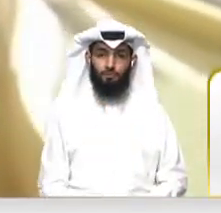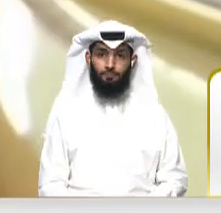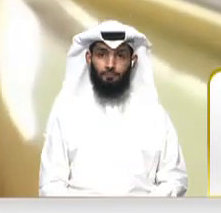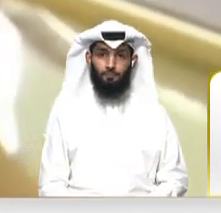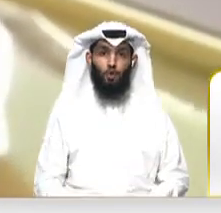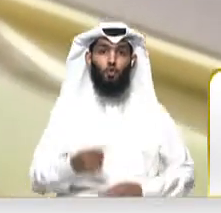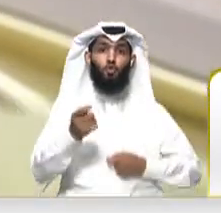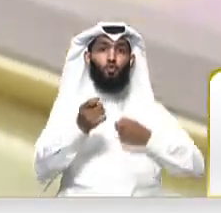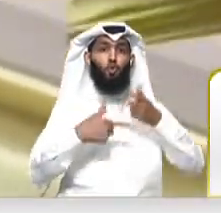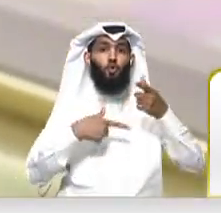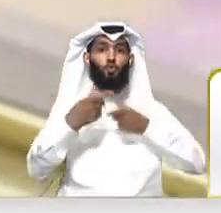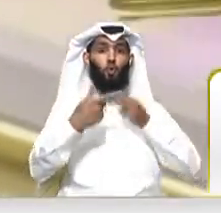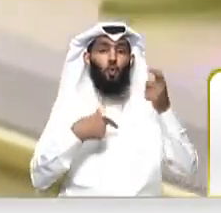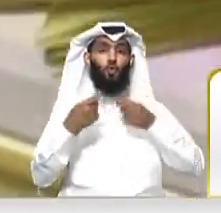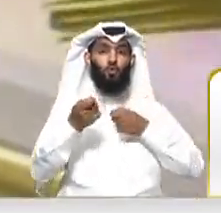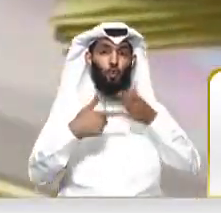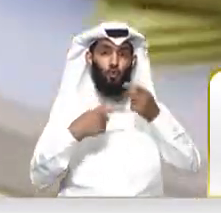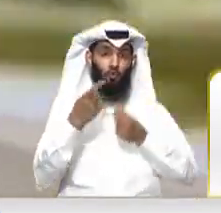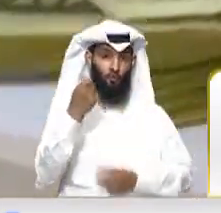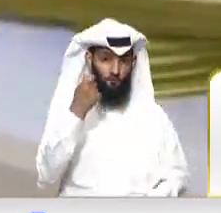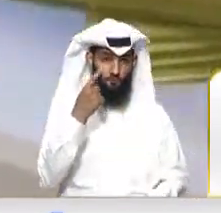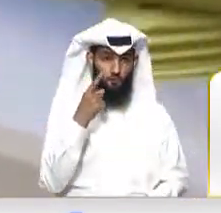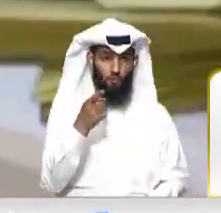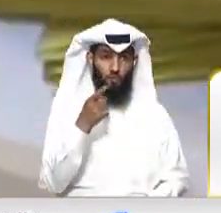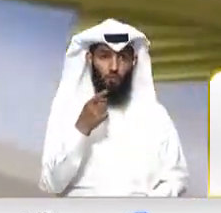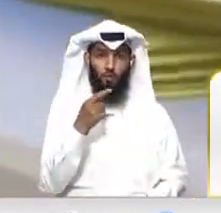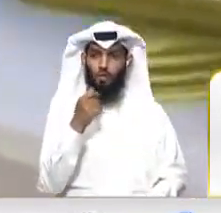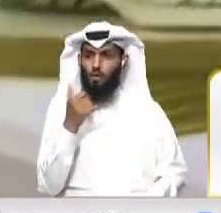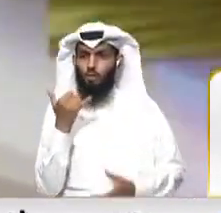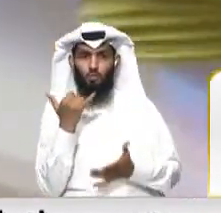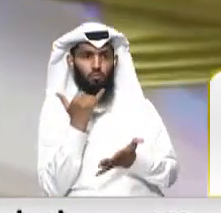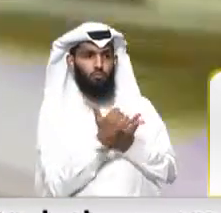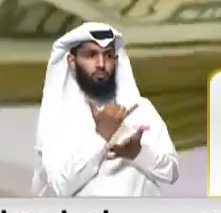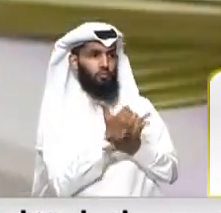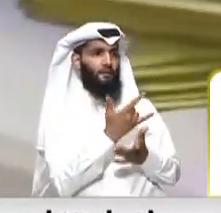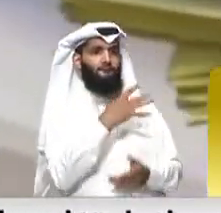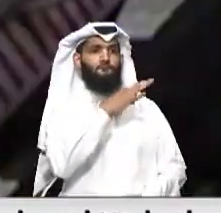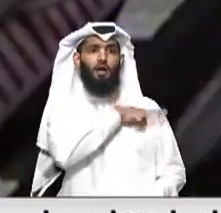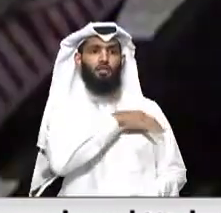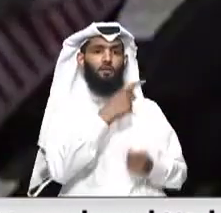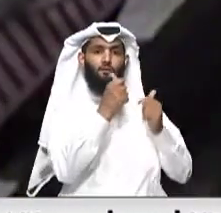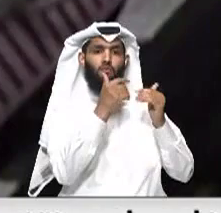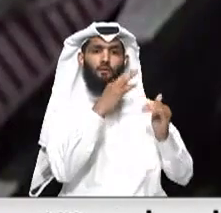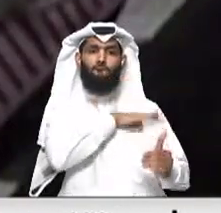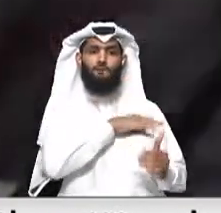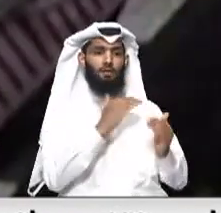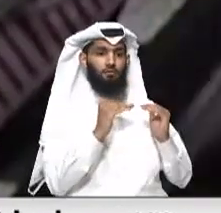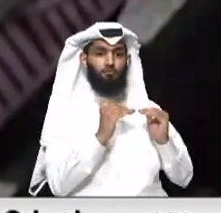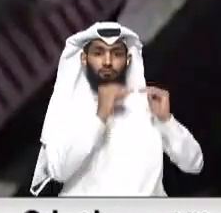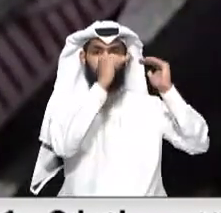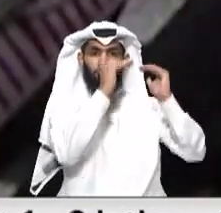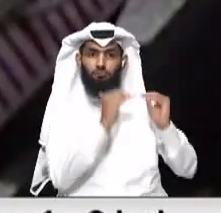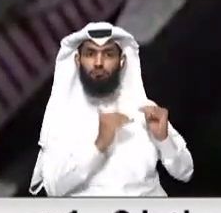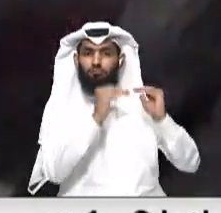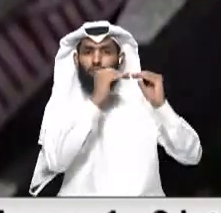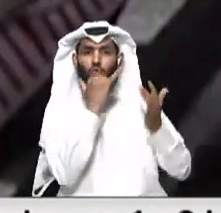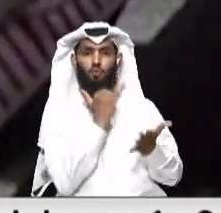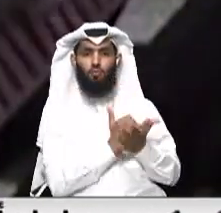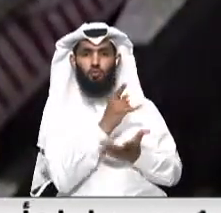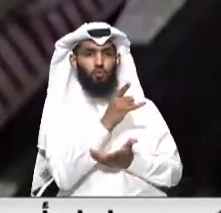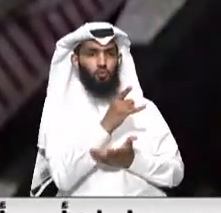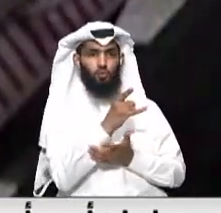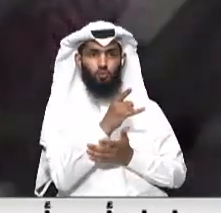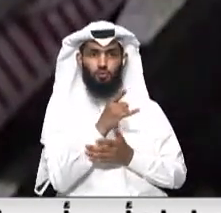أسواق المال مترابطة لذا تتأثر بارتفاع أسعار الفائدة ويترتب على ذلك ازدهار الحالة الاقتصادية